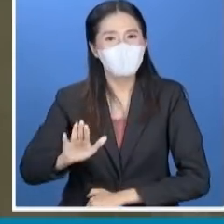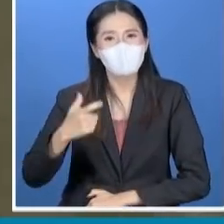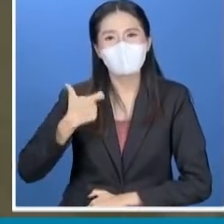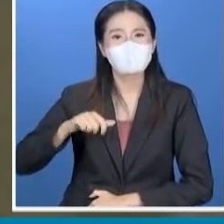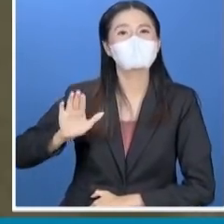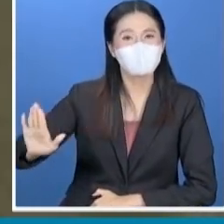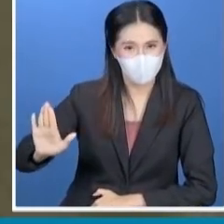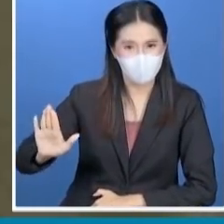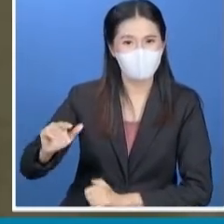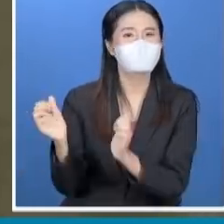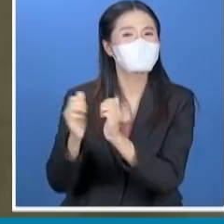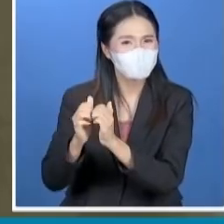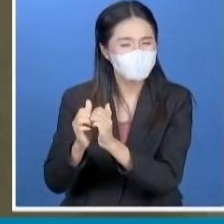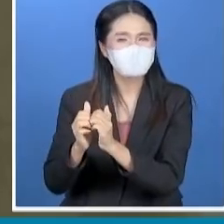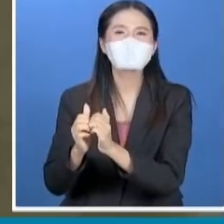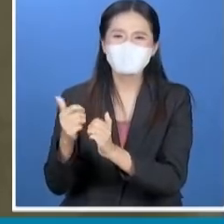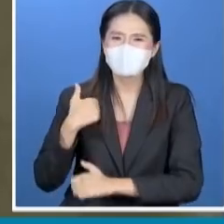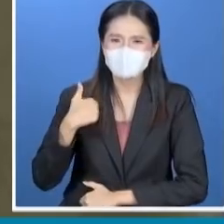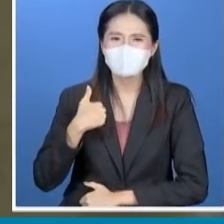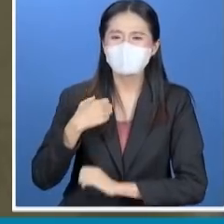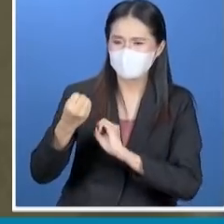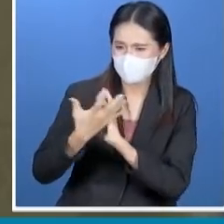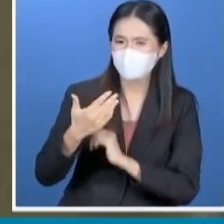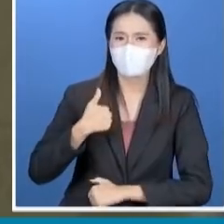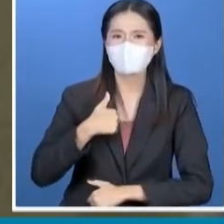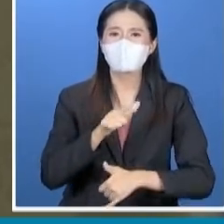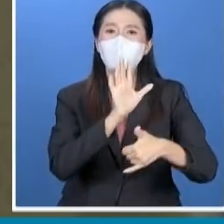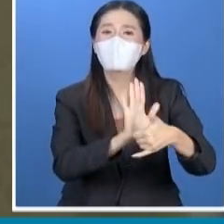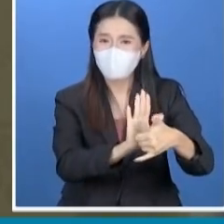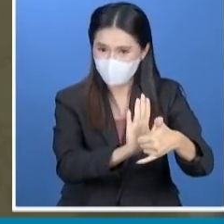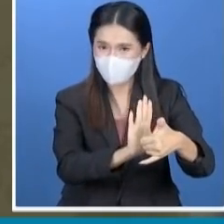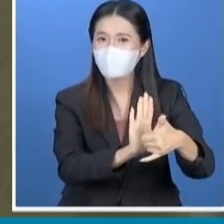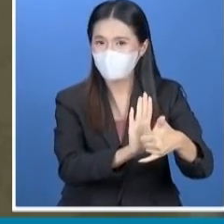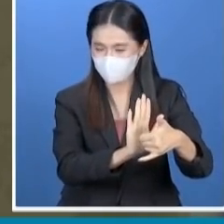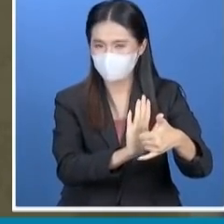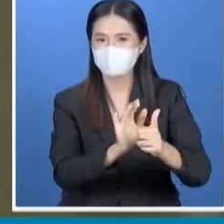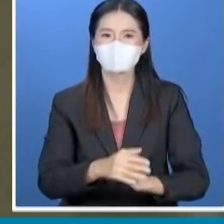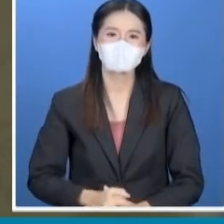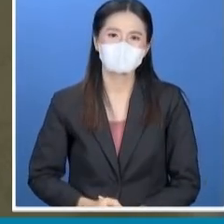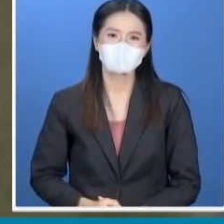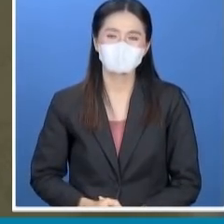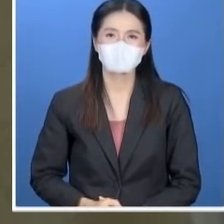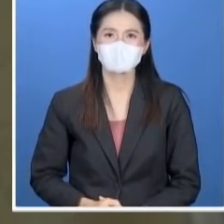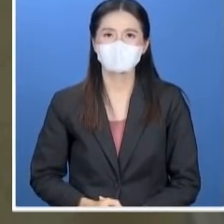ได้มันเป็นผลได้เสียกับการต่อสู้ของผู้ต้องหานะครับ